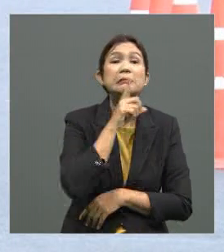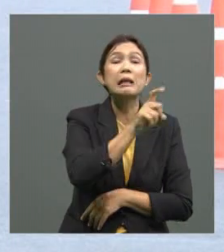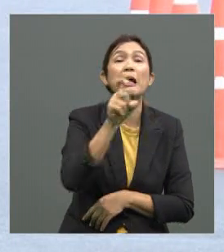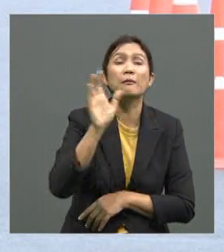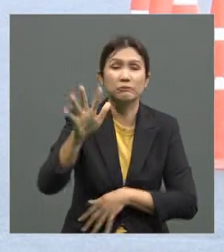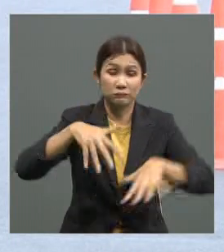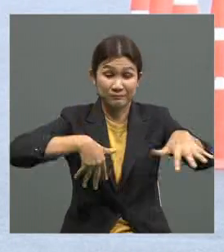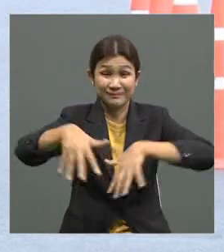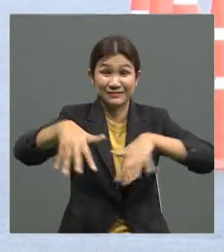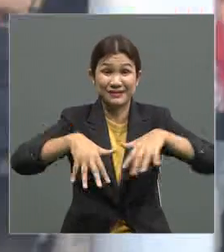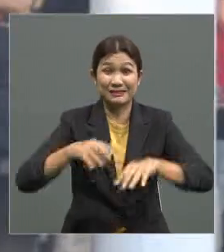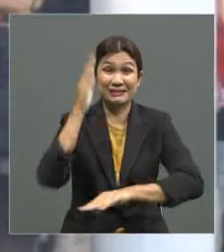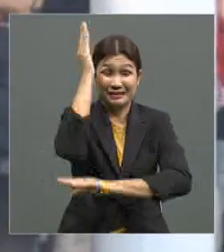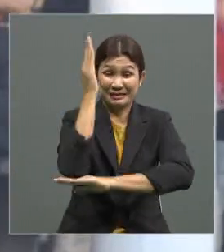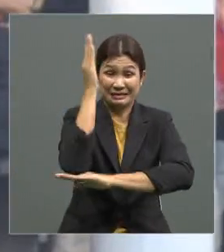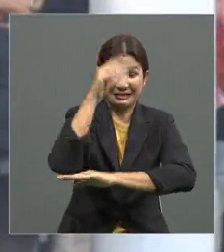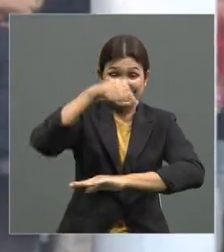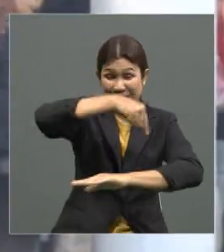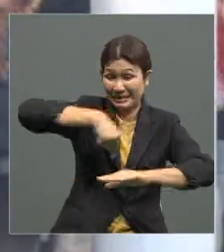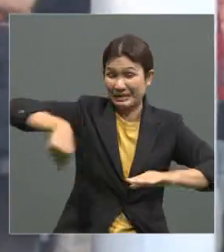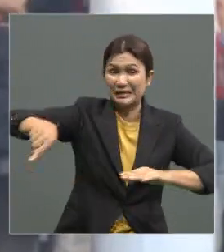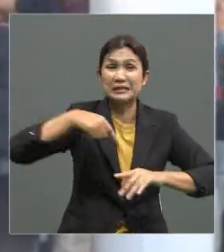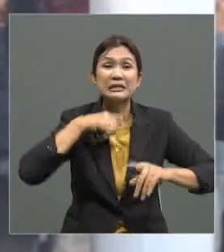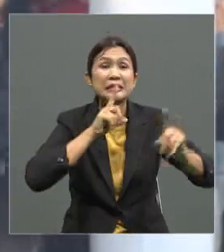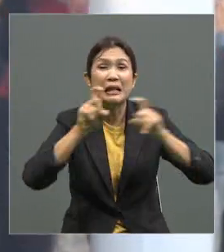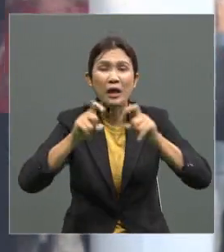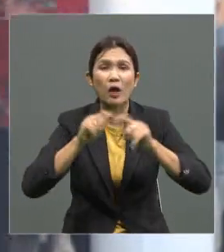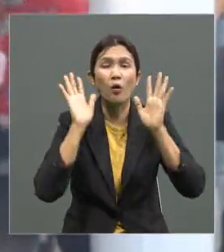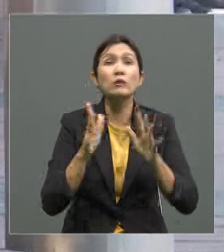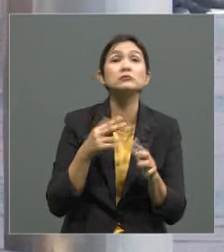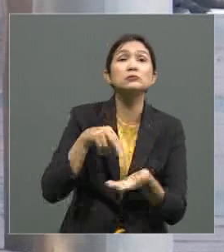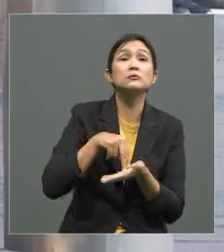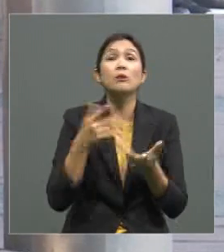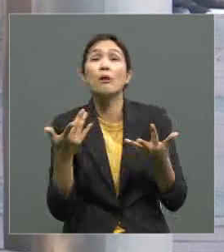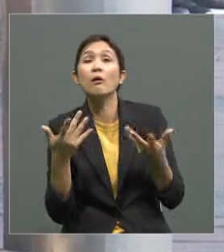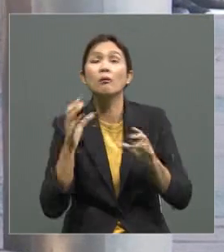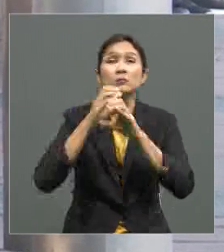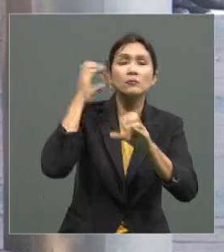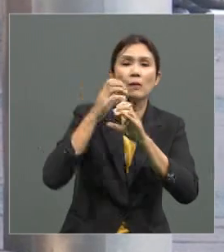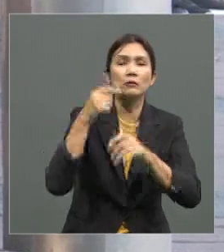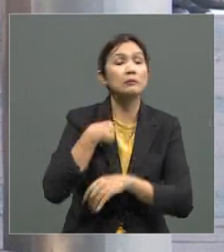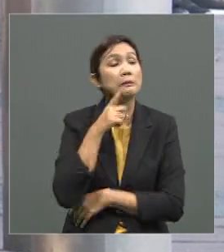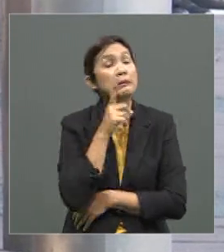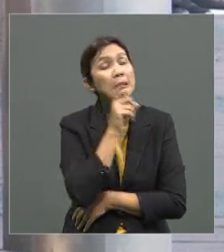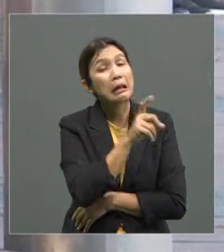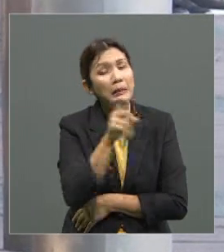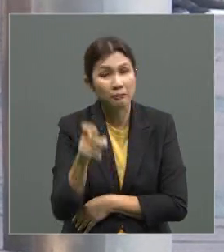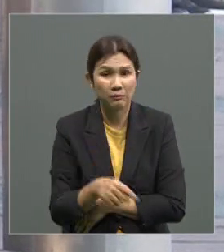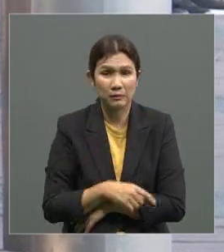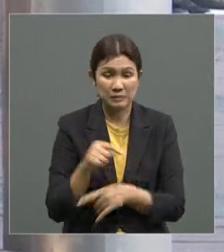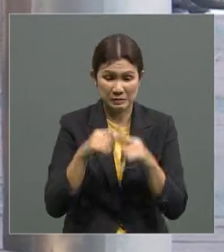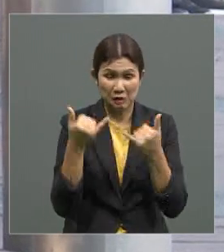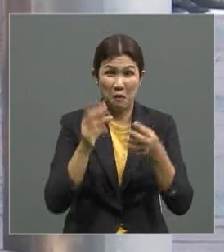ที่อย่างเนี่ยคือวงเวียนอนุสาวรีย์ชัยสมรภูมิถูกไหมที่จะมีคนมารอรถเมล์กันเยอะแยะเนี่ยก็ลองไปถามดูนะครับบอกว่าช่ว